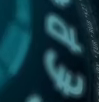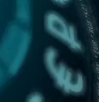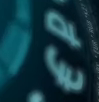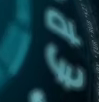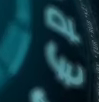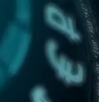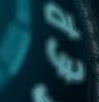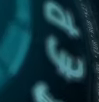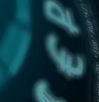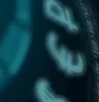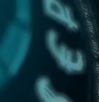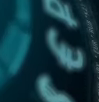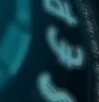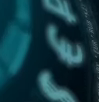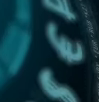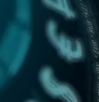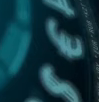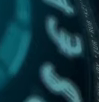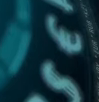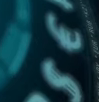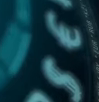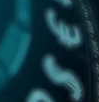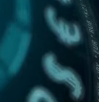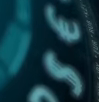ақш доллары 385 теңге 55 тиын,